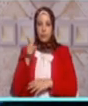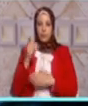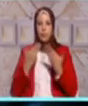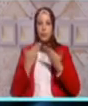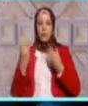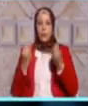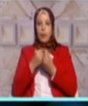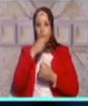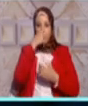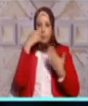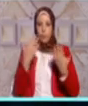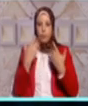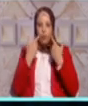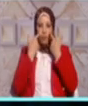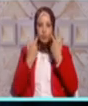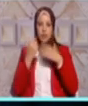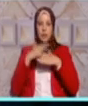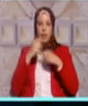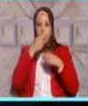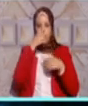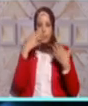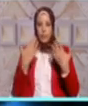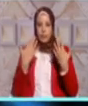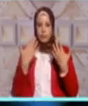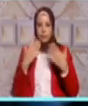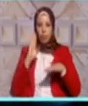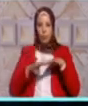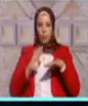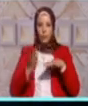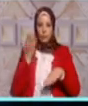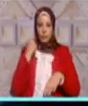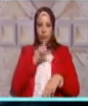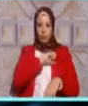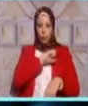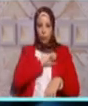للتعامل مع البيئة والحفاظ مع البيئة، فينشأ الطالب على هذه